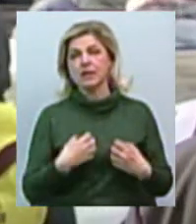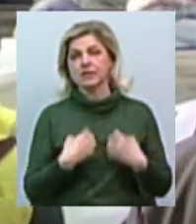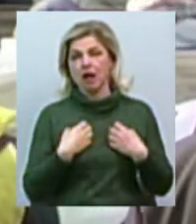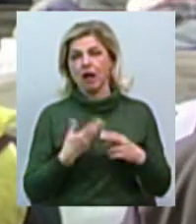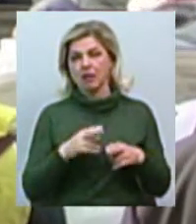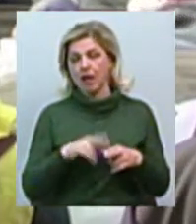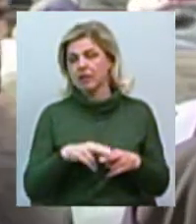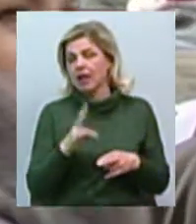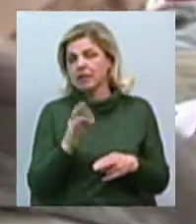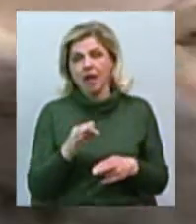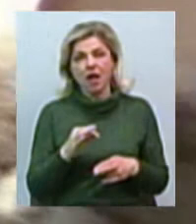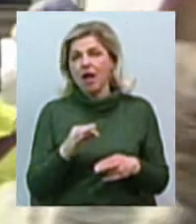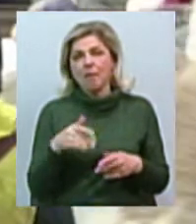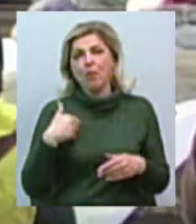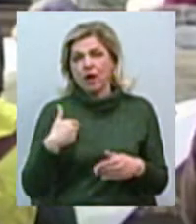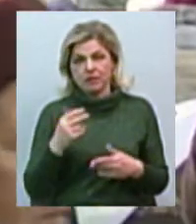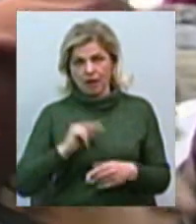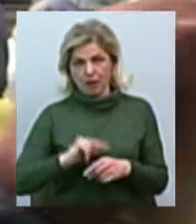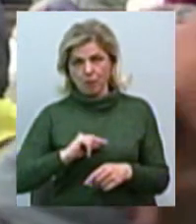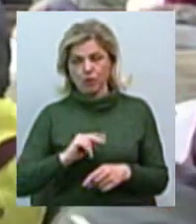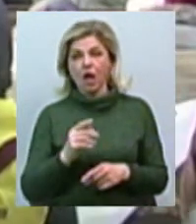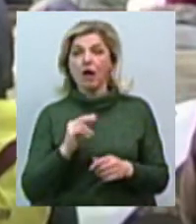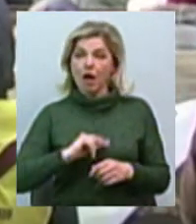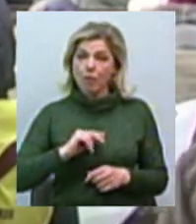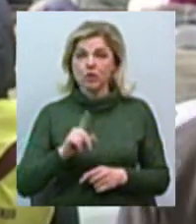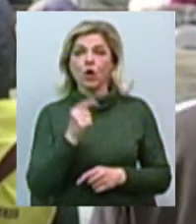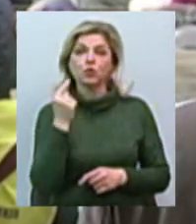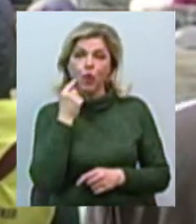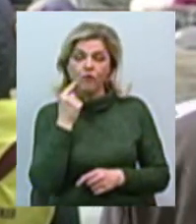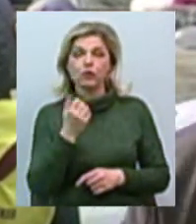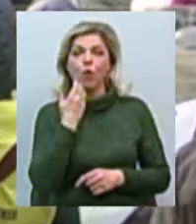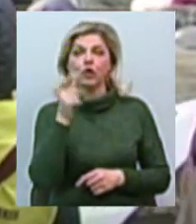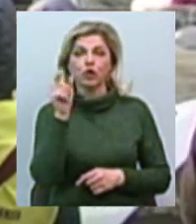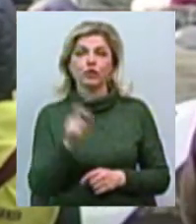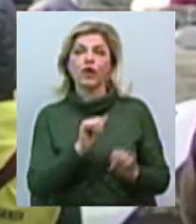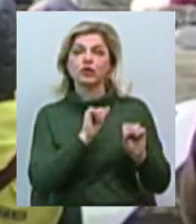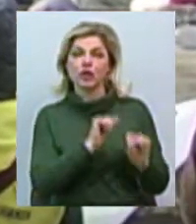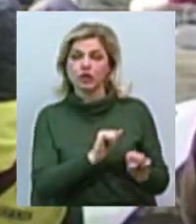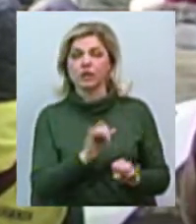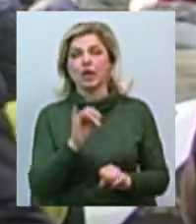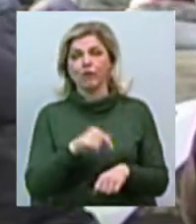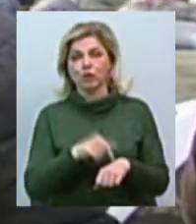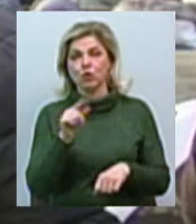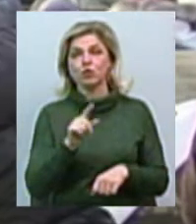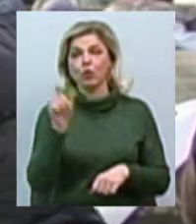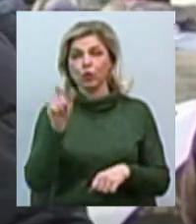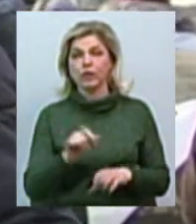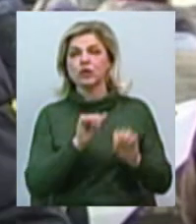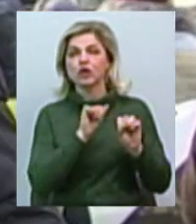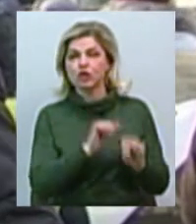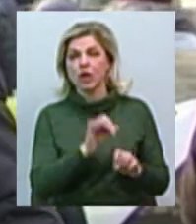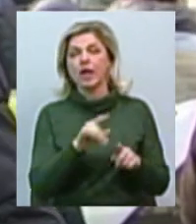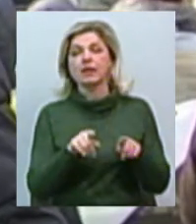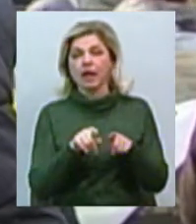продуктивна робота. Саме робота за совість. Коли людина захищена і відчуває, що вона захищена і таким